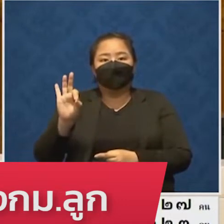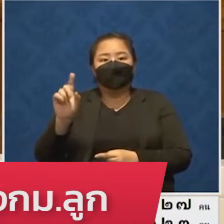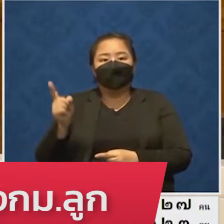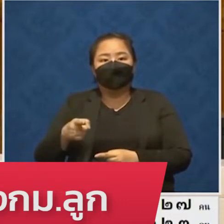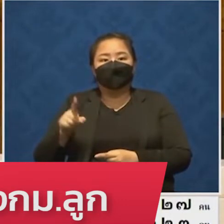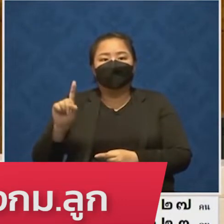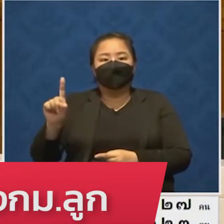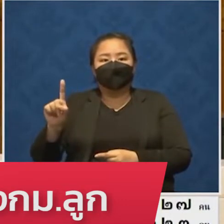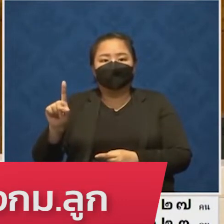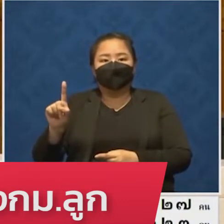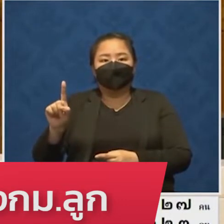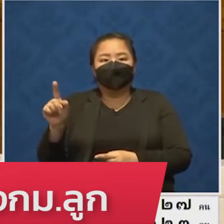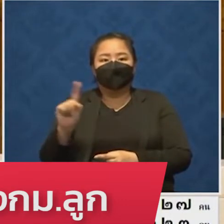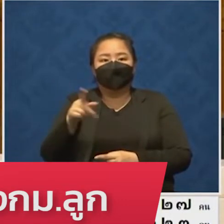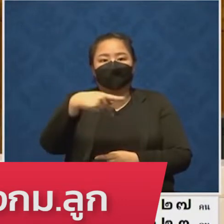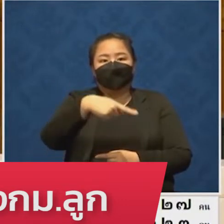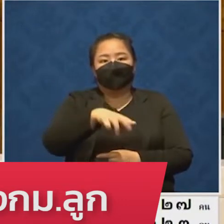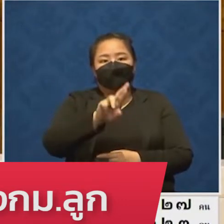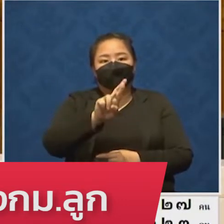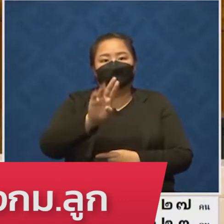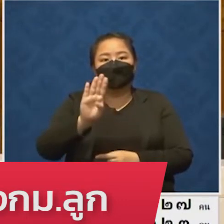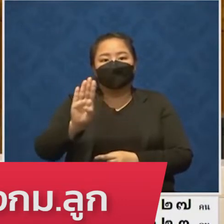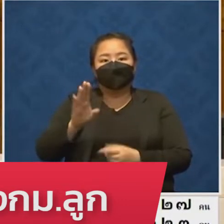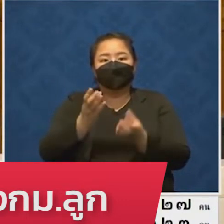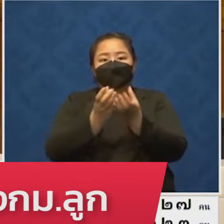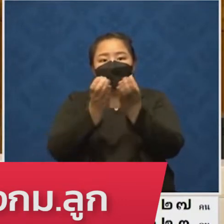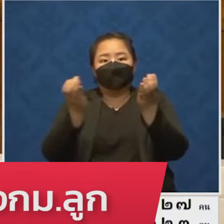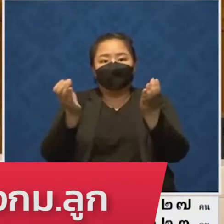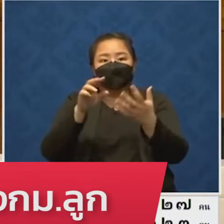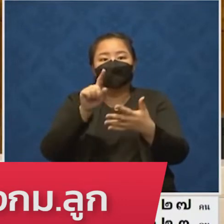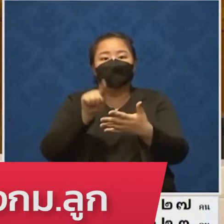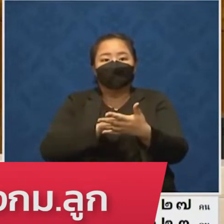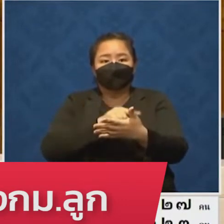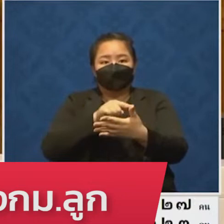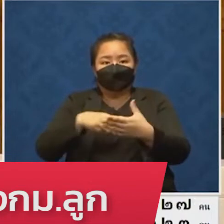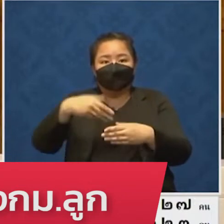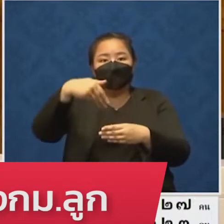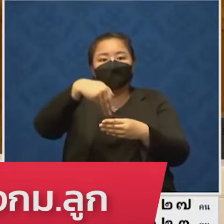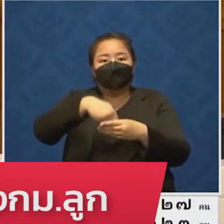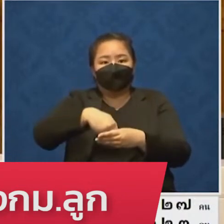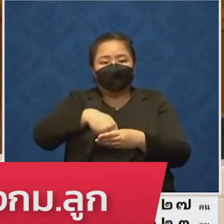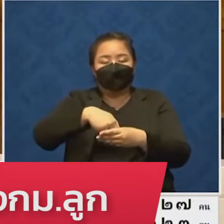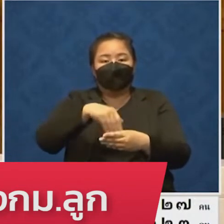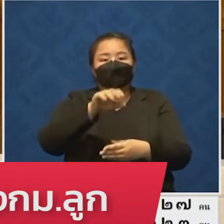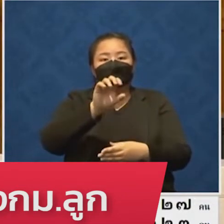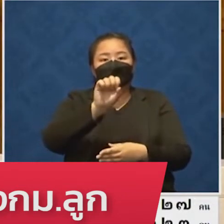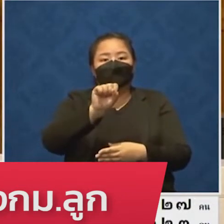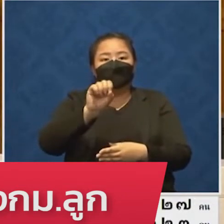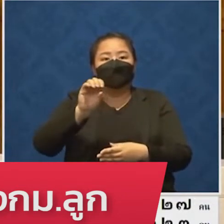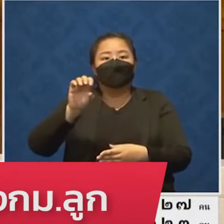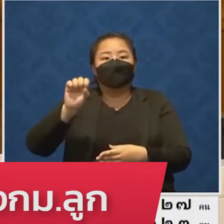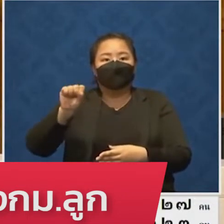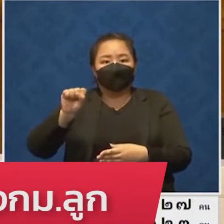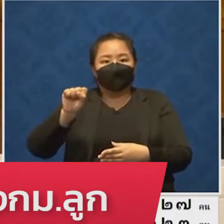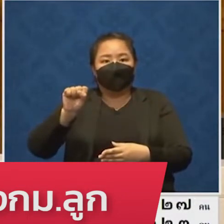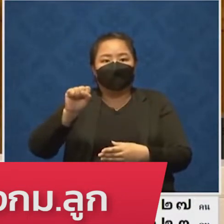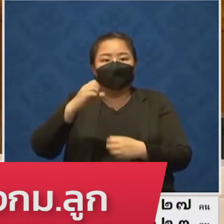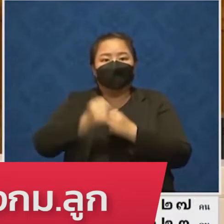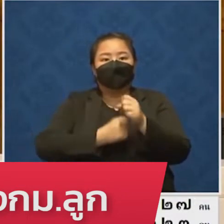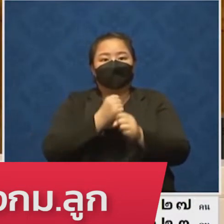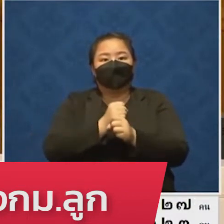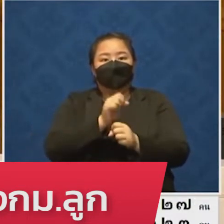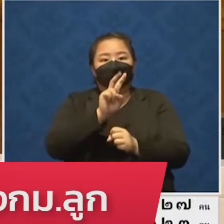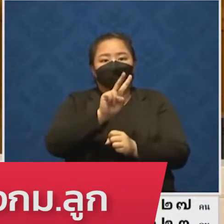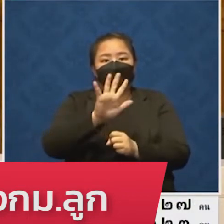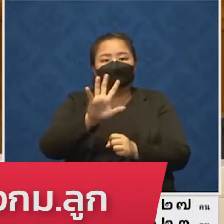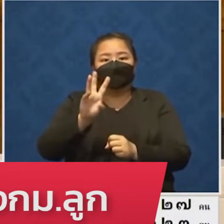ใช้สูตรหาร 100แต่เมื่อเข้าสู่รัฐสภานะคะกลับมามีมติตามกรรมาธิการเสียงข้างน้อยดังนั้นสมาชิกรัฐสภา